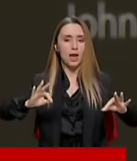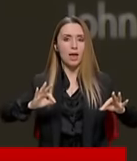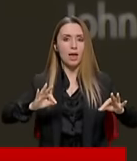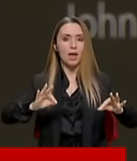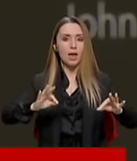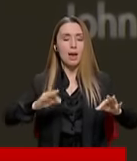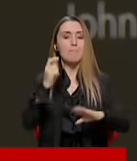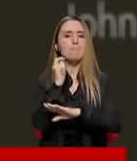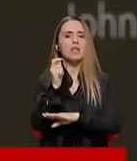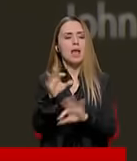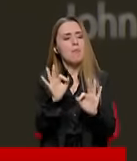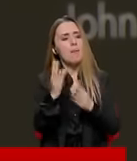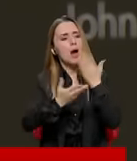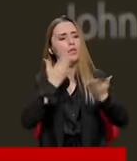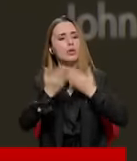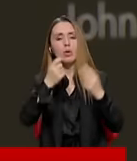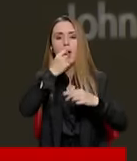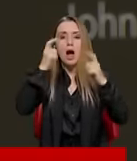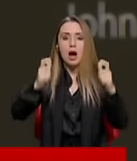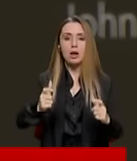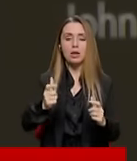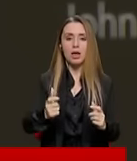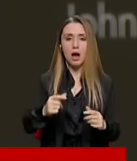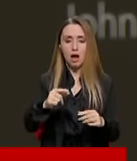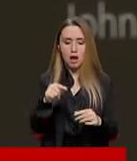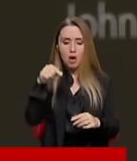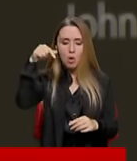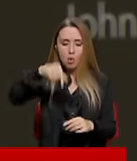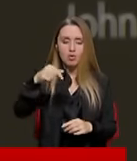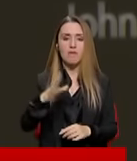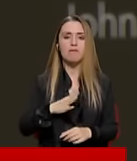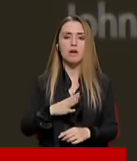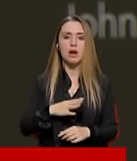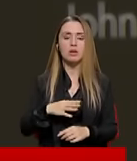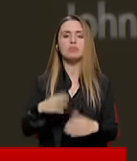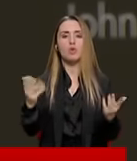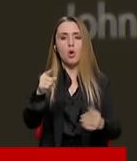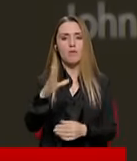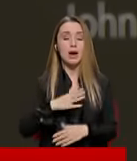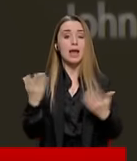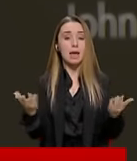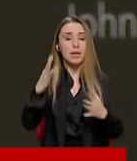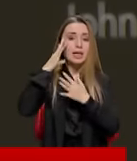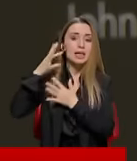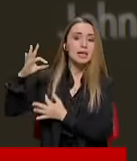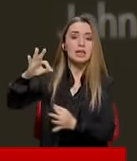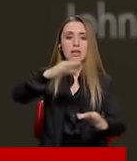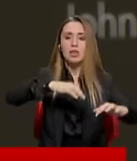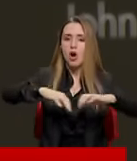gittiğim mitingde söylüyorum Ankara'da kaldırımlarının altına çakıldı Sadece o değil insanları